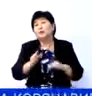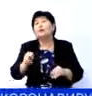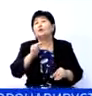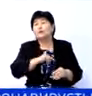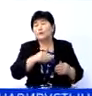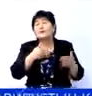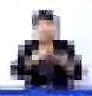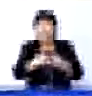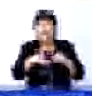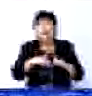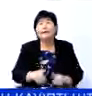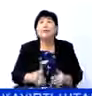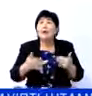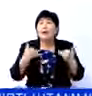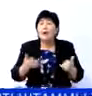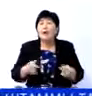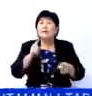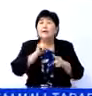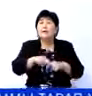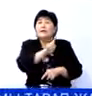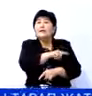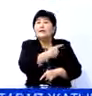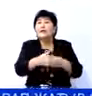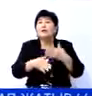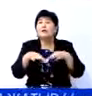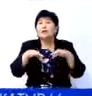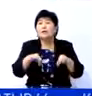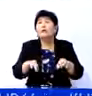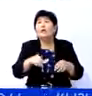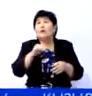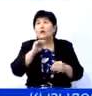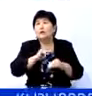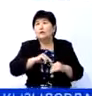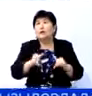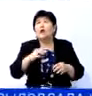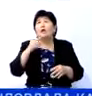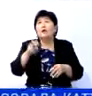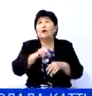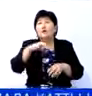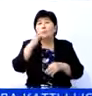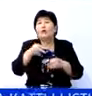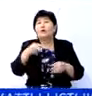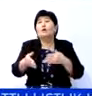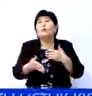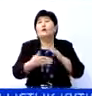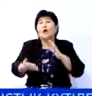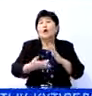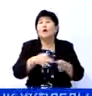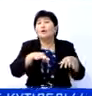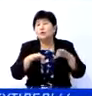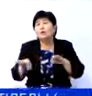жұмысы жасайды. Қазір жедел жәрдем қызметінің жұмысы қызған шақ. Дәрігерлер тәулігіне 2000-ға жуық шақыртуға